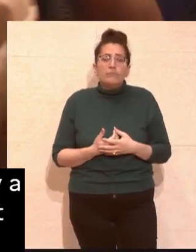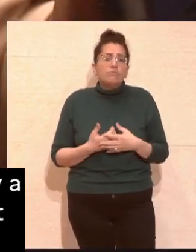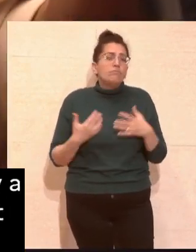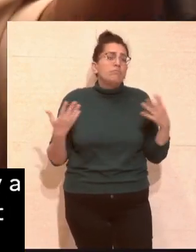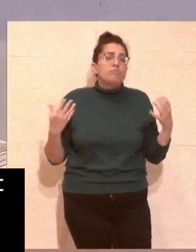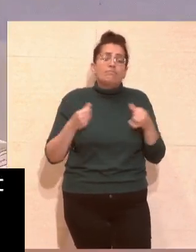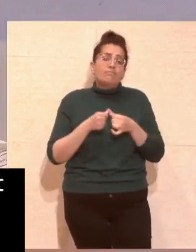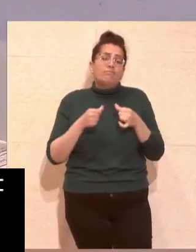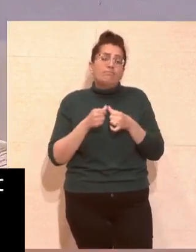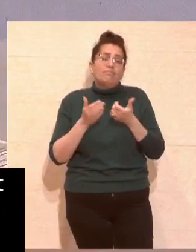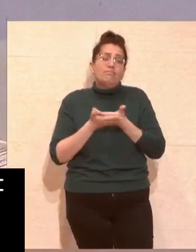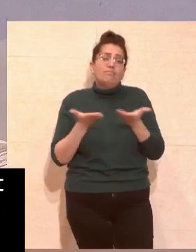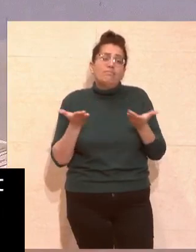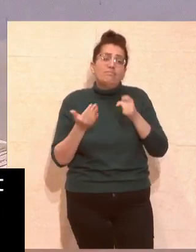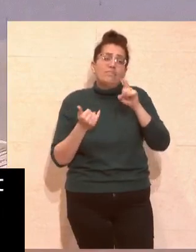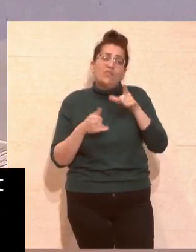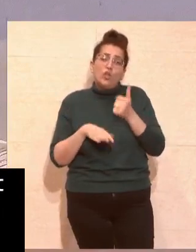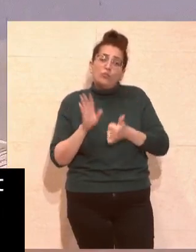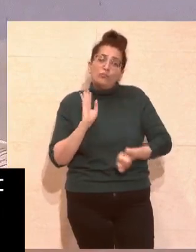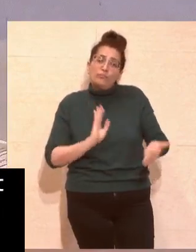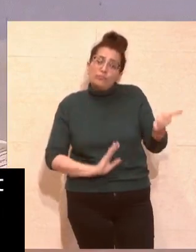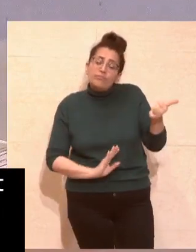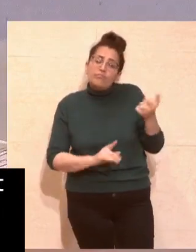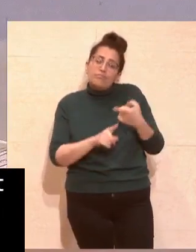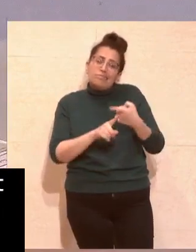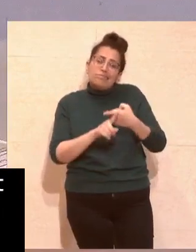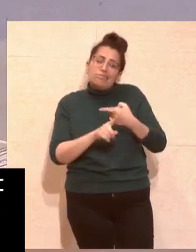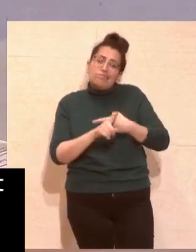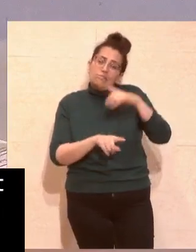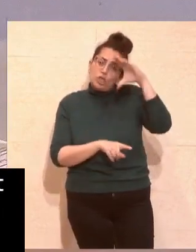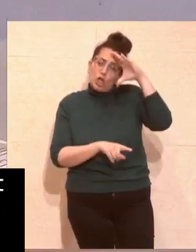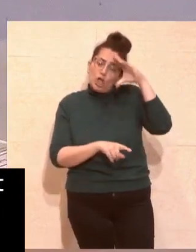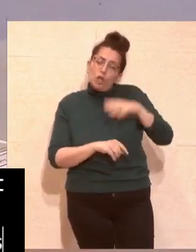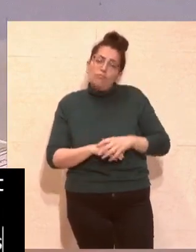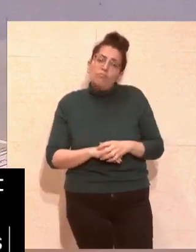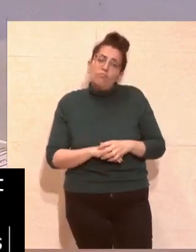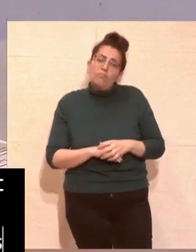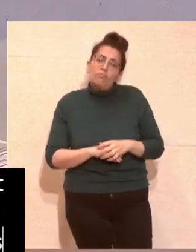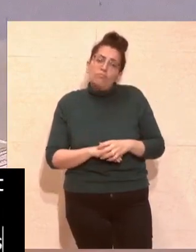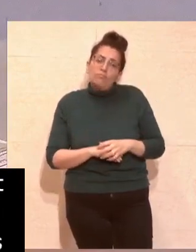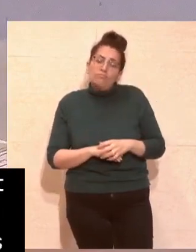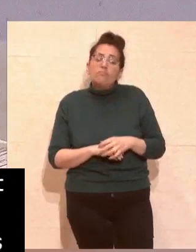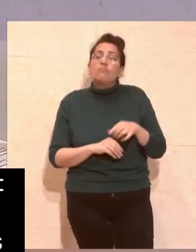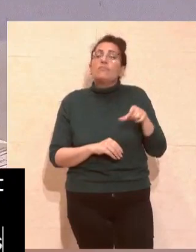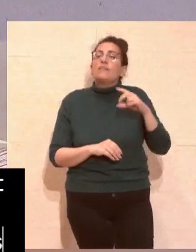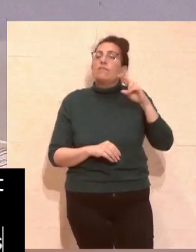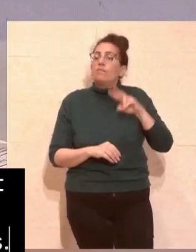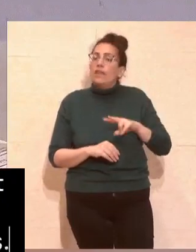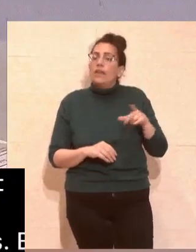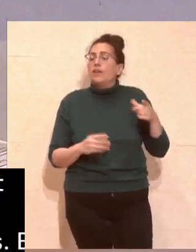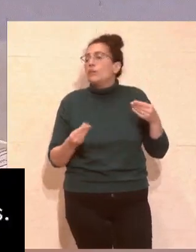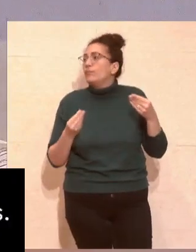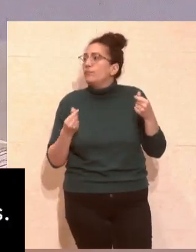chose, c'est de favoriser l'autonomie au sommeil de plus en plus. L'autonomie au sommeil, comment ça se crée? C'est un peu